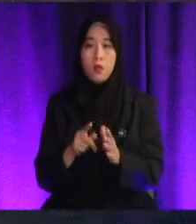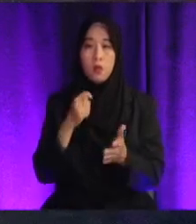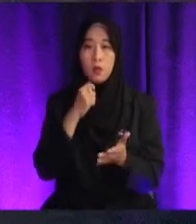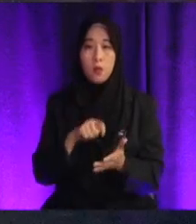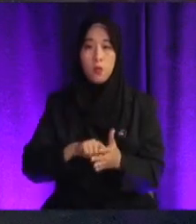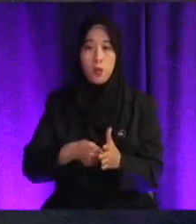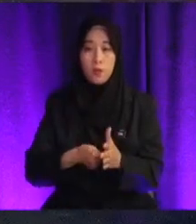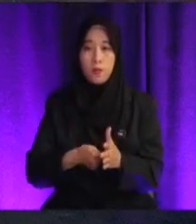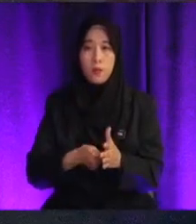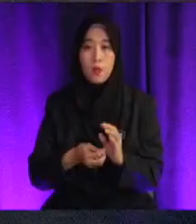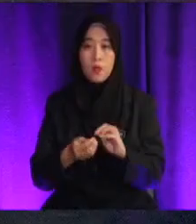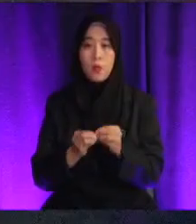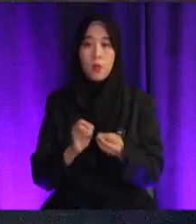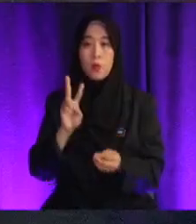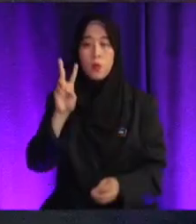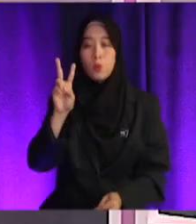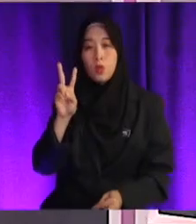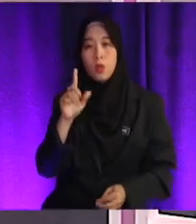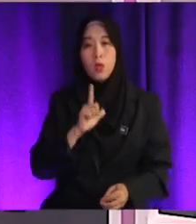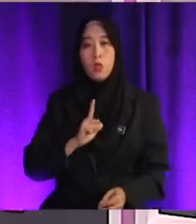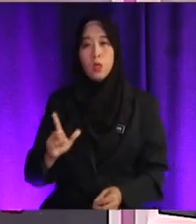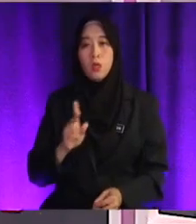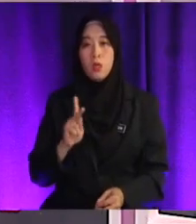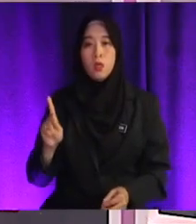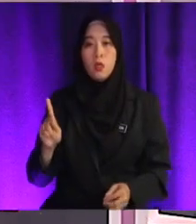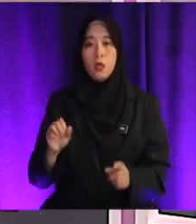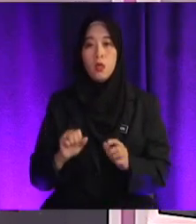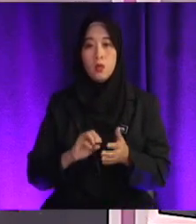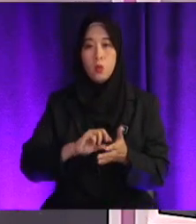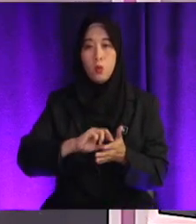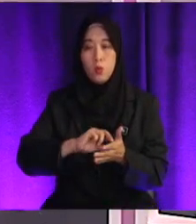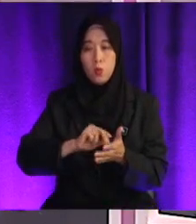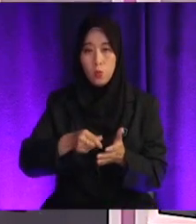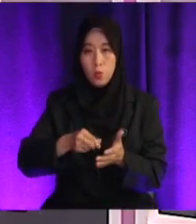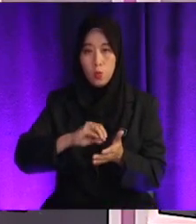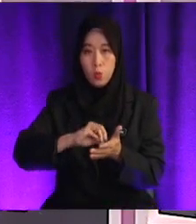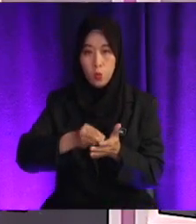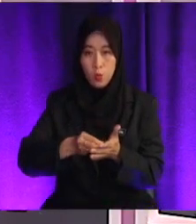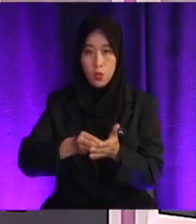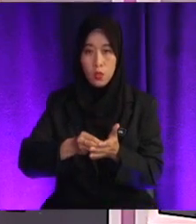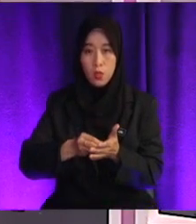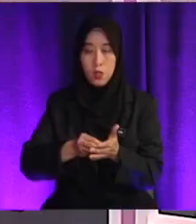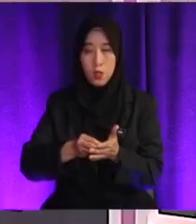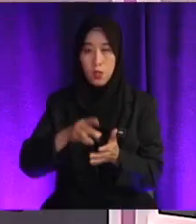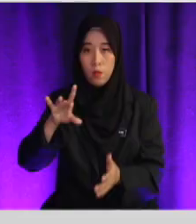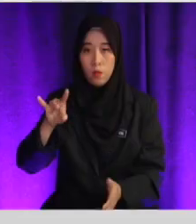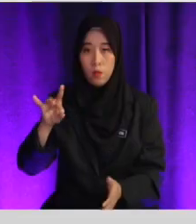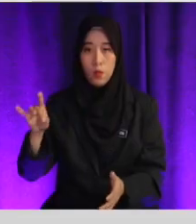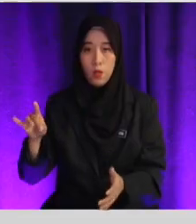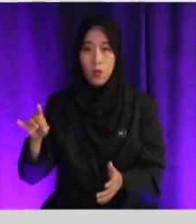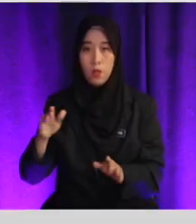yang kedua, laraskan suis pilihan pada kedudukan ohm. Okey, suis pilihan kedudukan